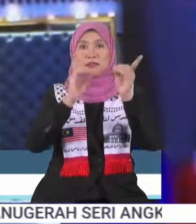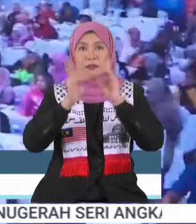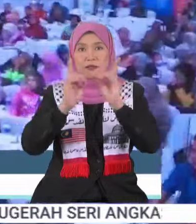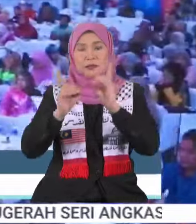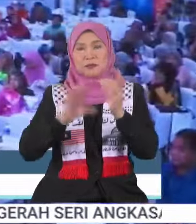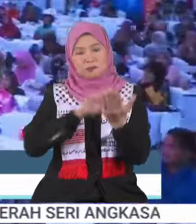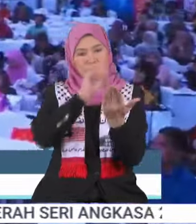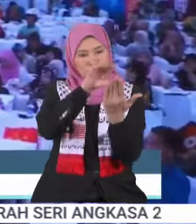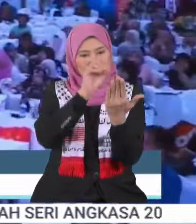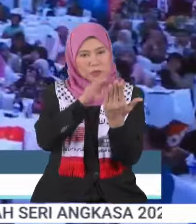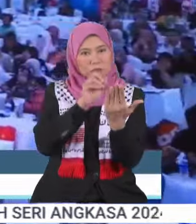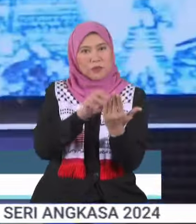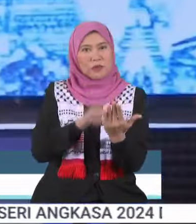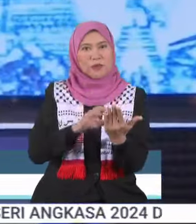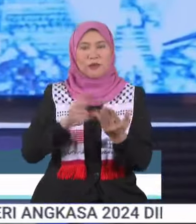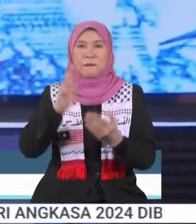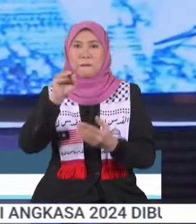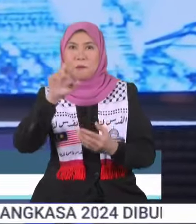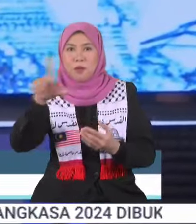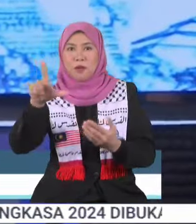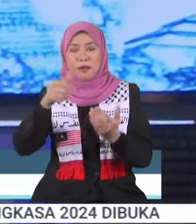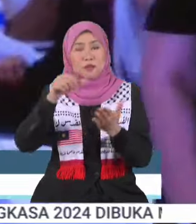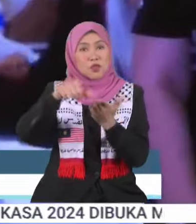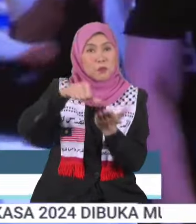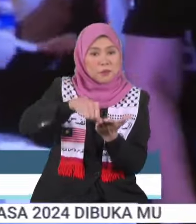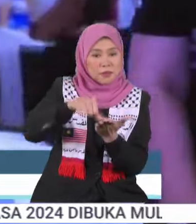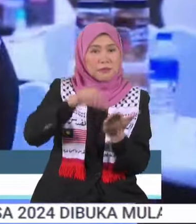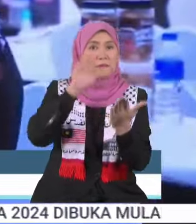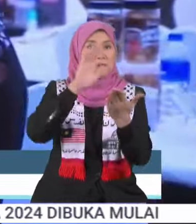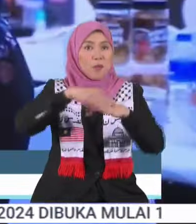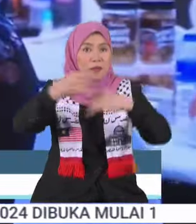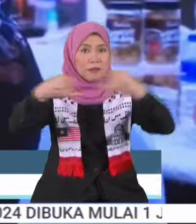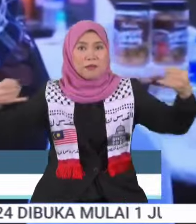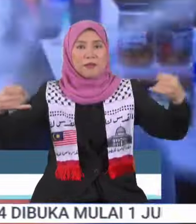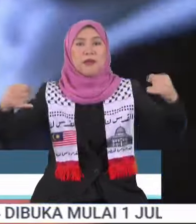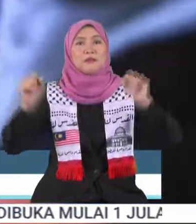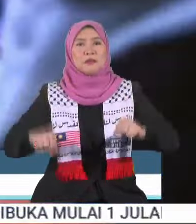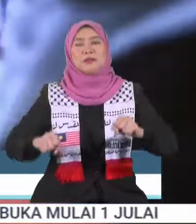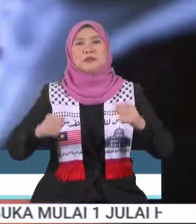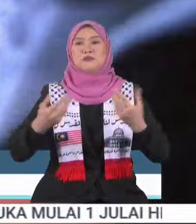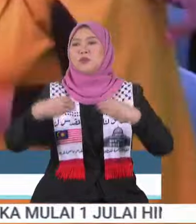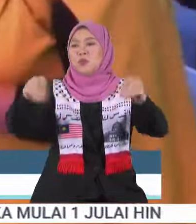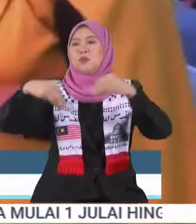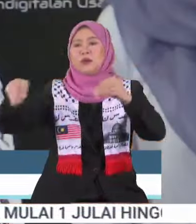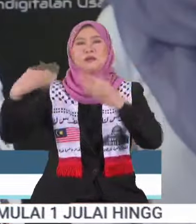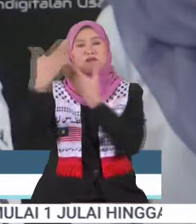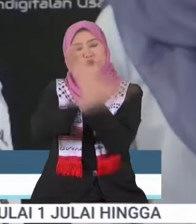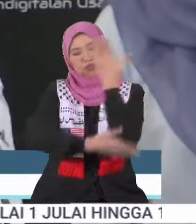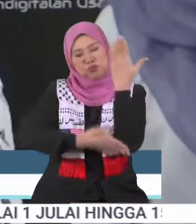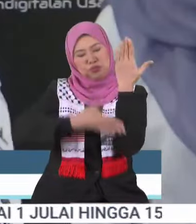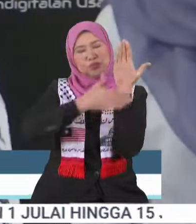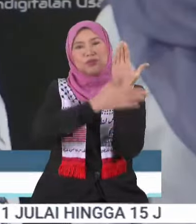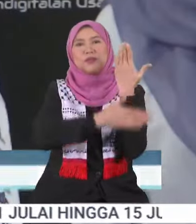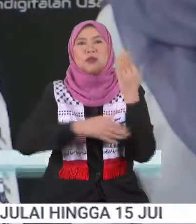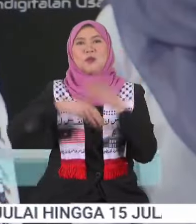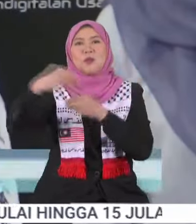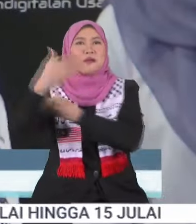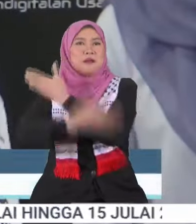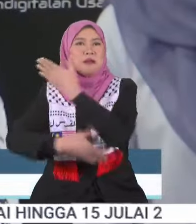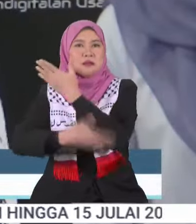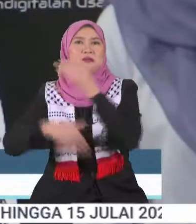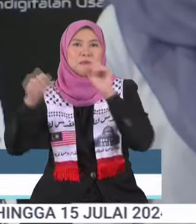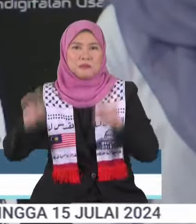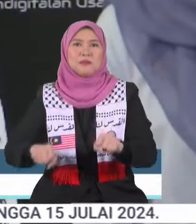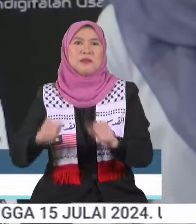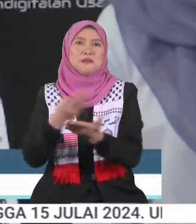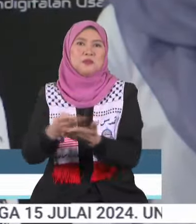masuk dalam desa mall dan sebagainya, produk-produk mereka tu boleh merentasi negeri lah, merentasi seluruh Malaysia dan juga seluruh negara lah. Dia boleh